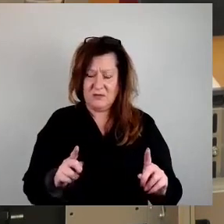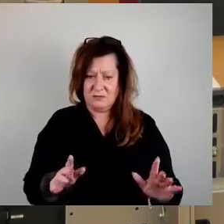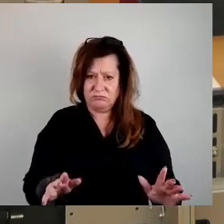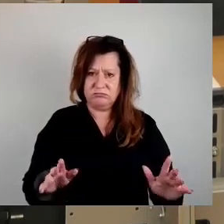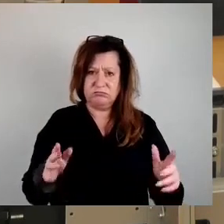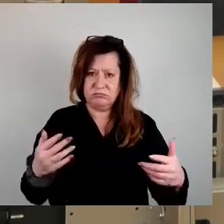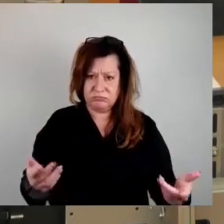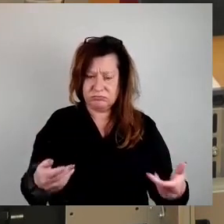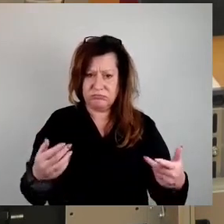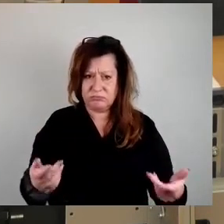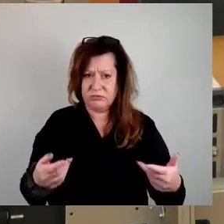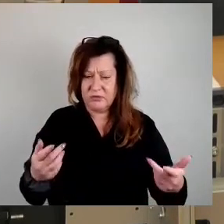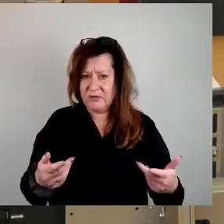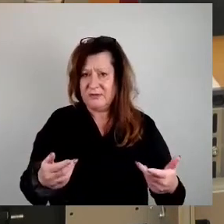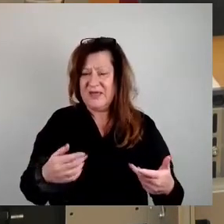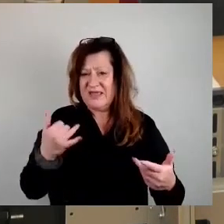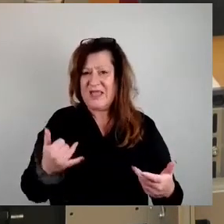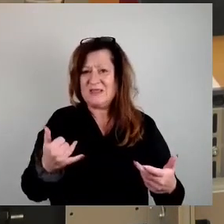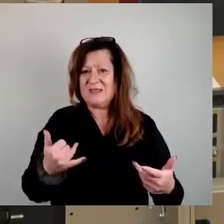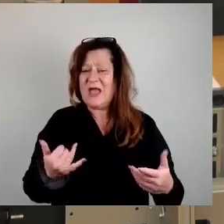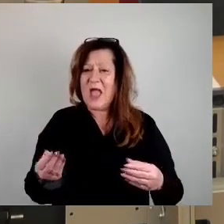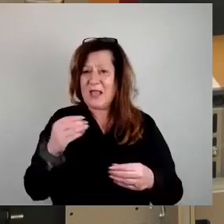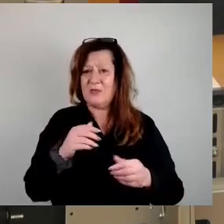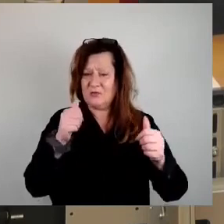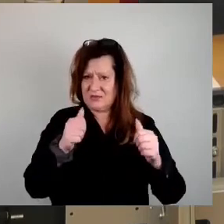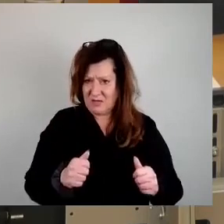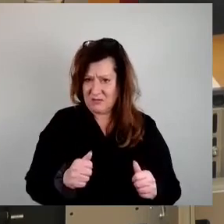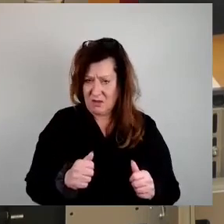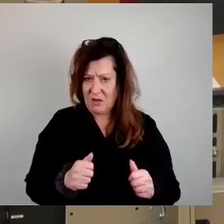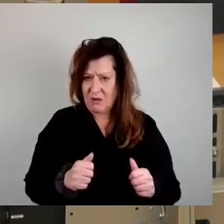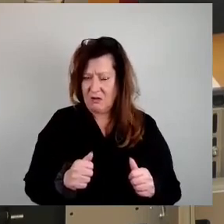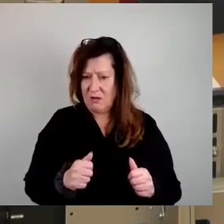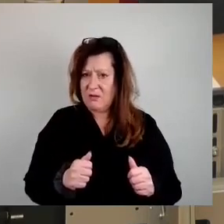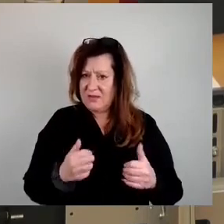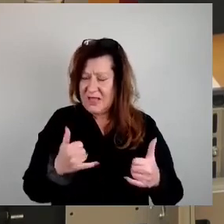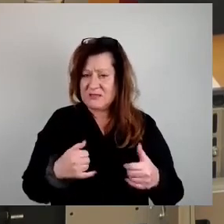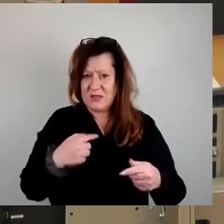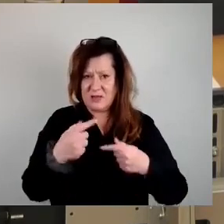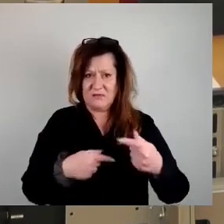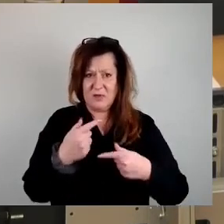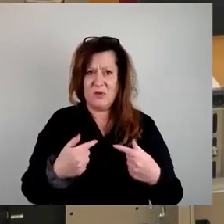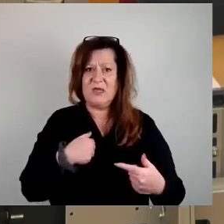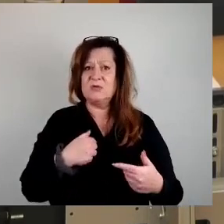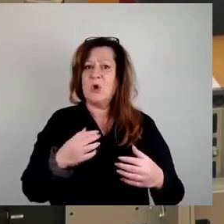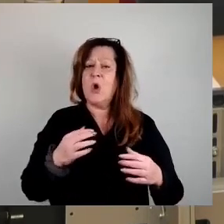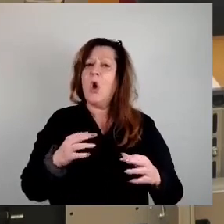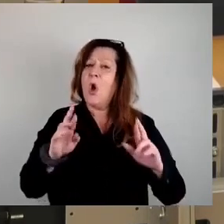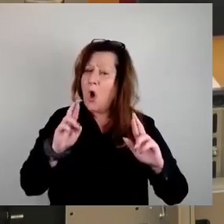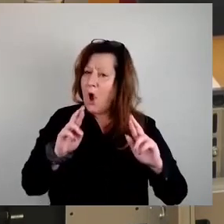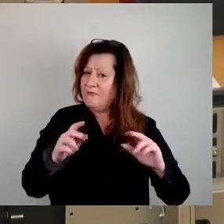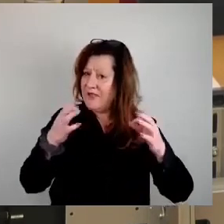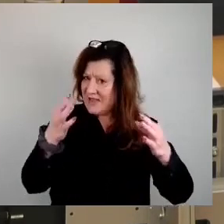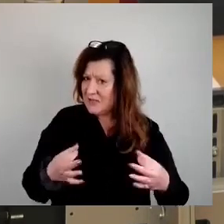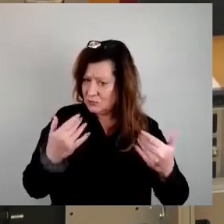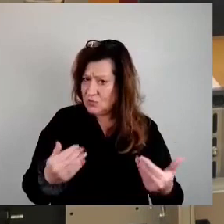hat sich der entwickelt. Und ich hoffe einfach, dass wir diesen konstruktiven Pfad auch noch weiter in anderen Sachen und in der Sache